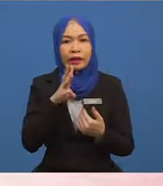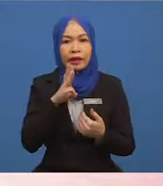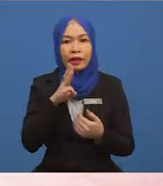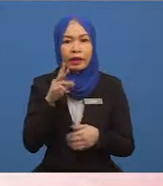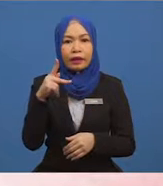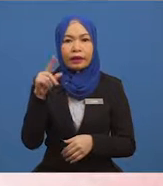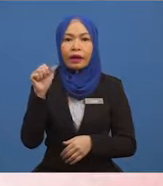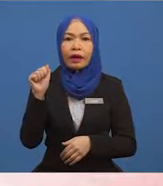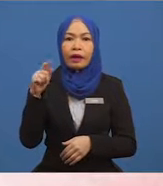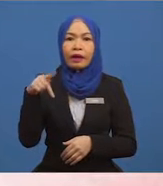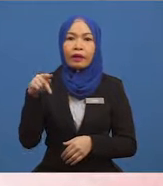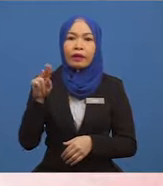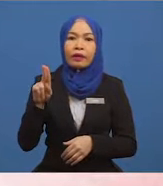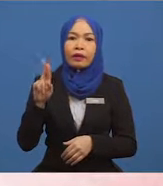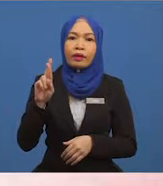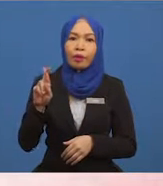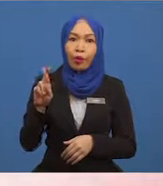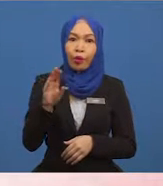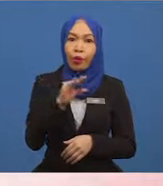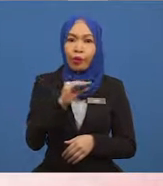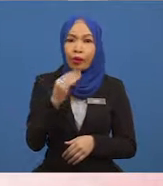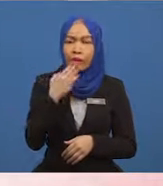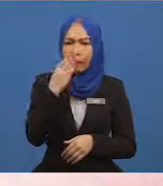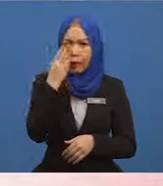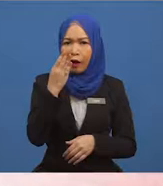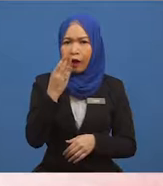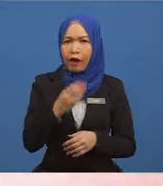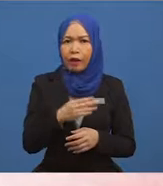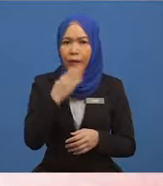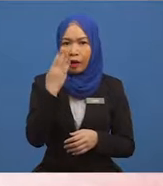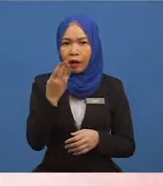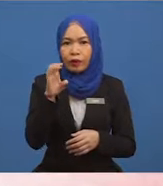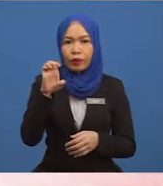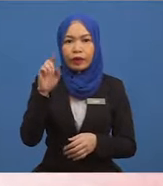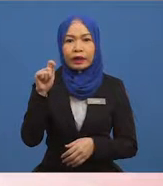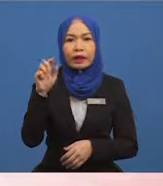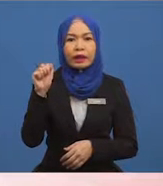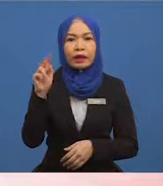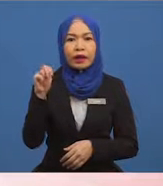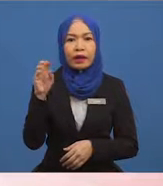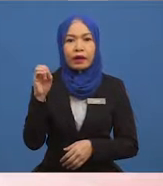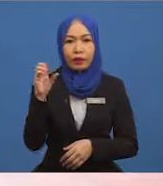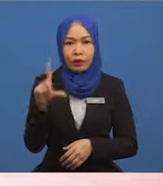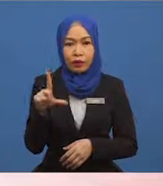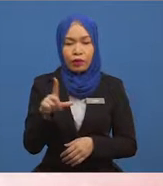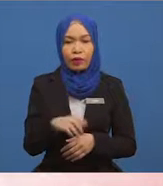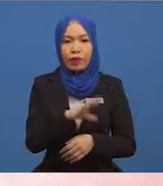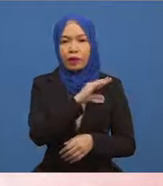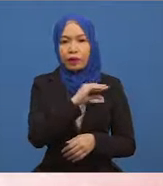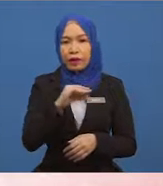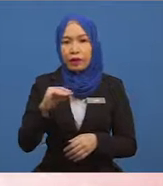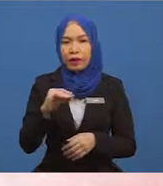sekali, pemboleh ubah dimalarkan adalah isi padu larutan glukosa